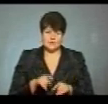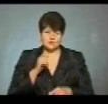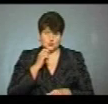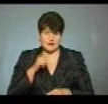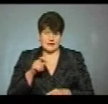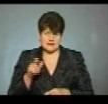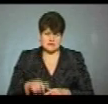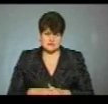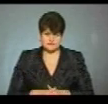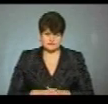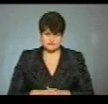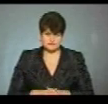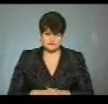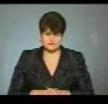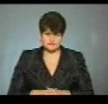українці.